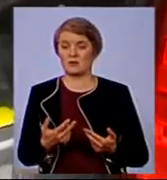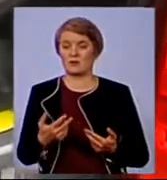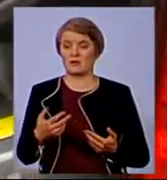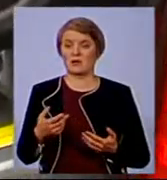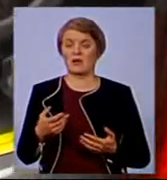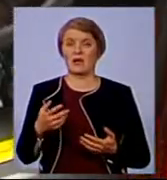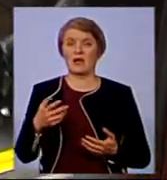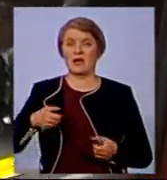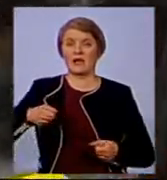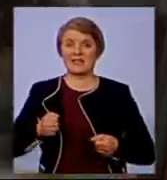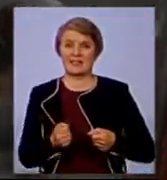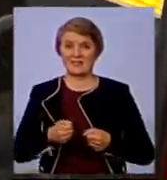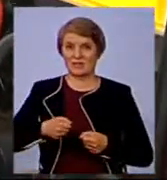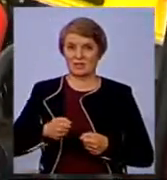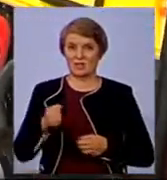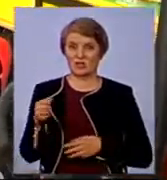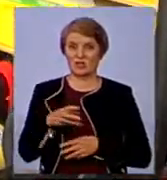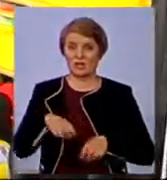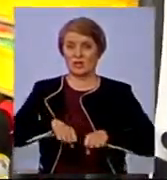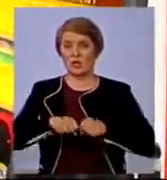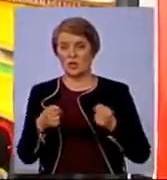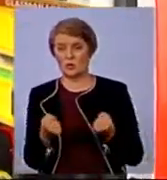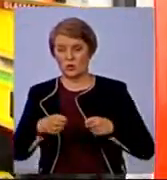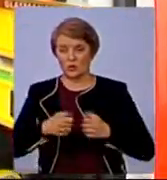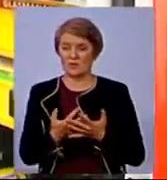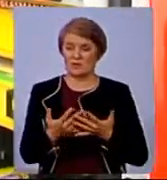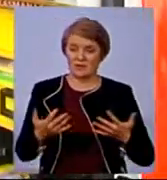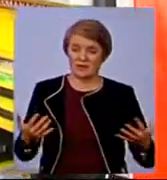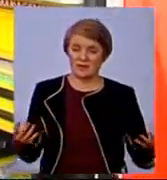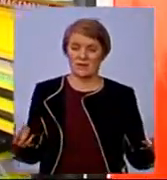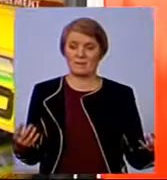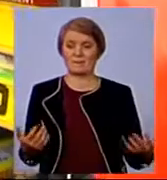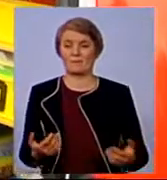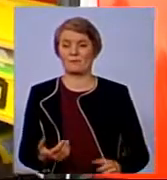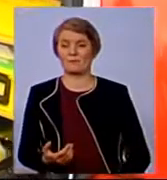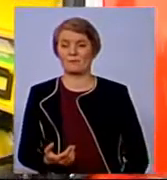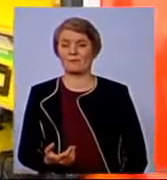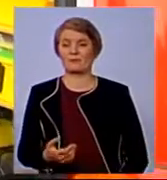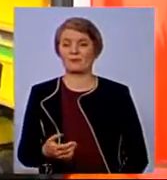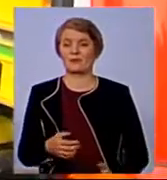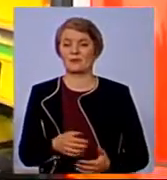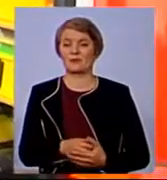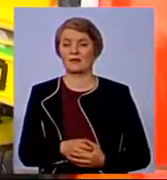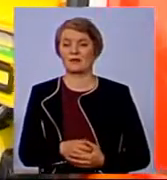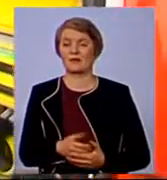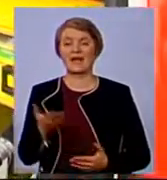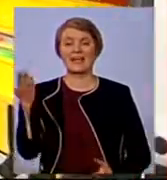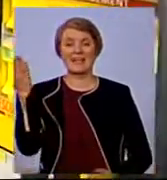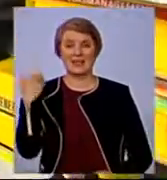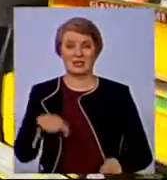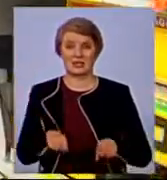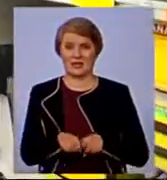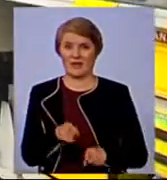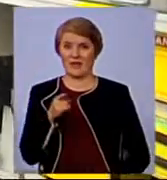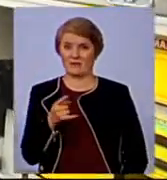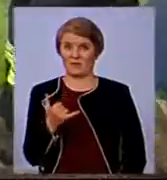гідравлічні шланги, розжими. І так далі. У нас раніше такі автомобілі були? Маслостанція. Ні, раніше таких